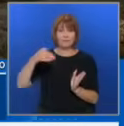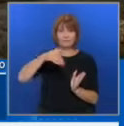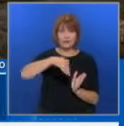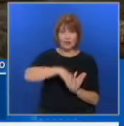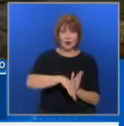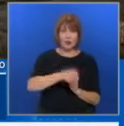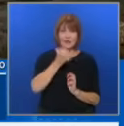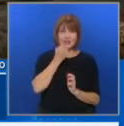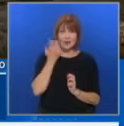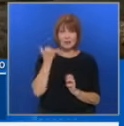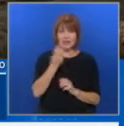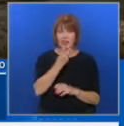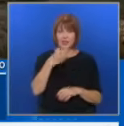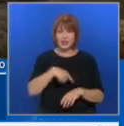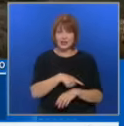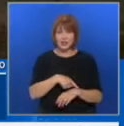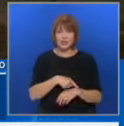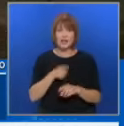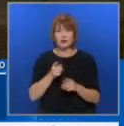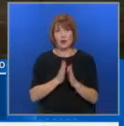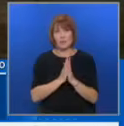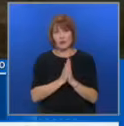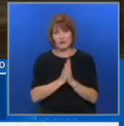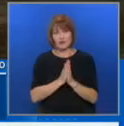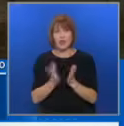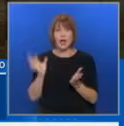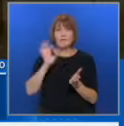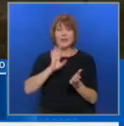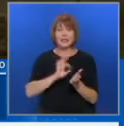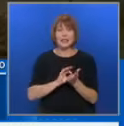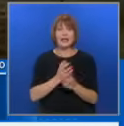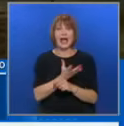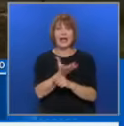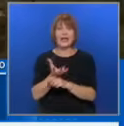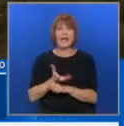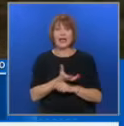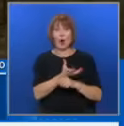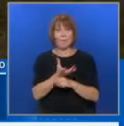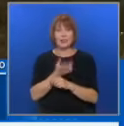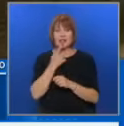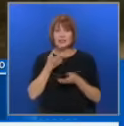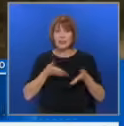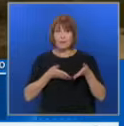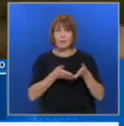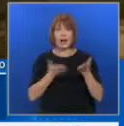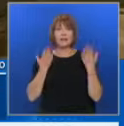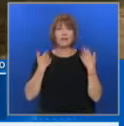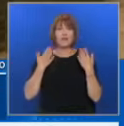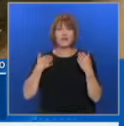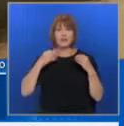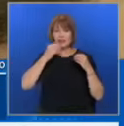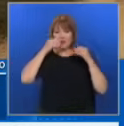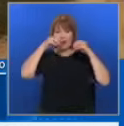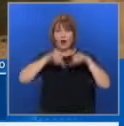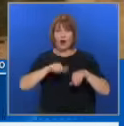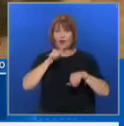преди 3 часа, тук бяха призовани и пристигнаха и хеликоптерите, за да гасят по въздух. Те и в